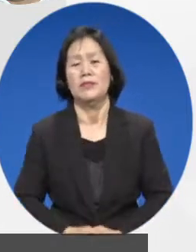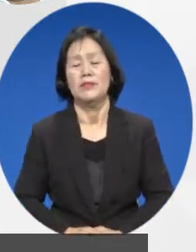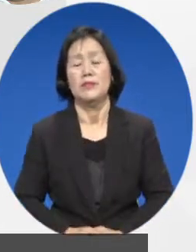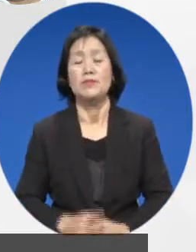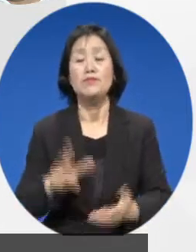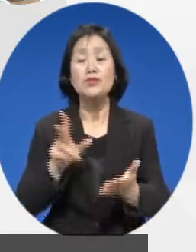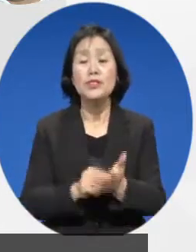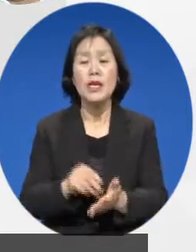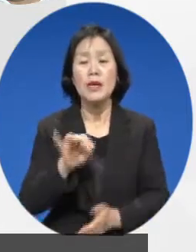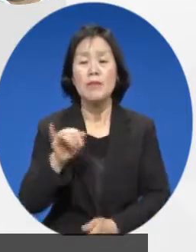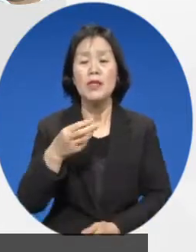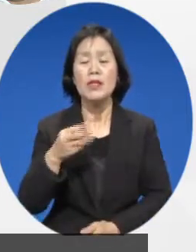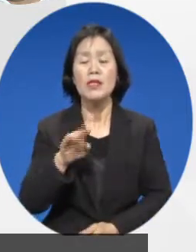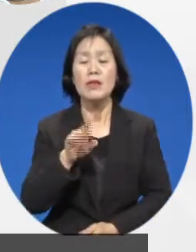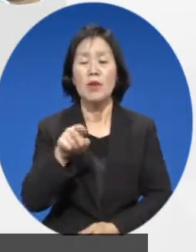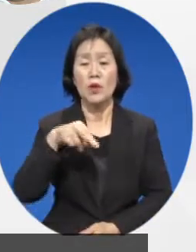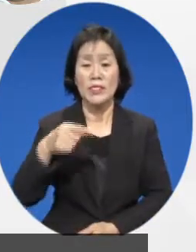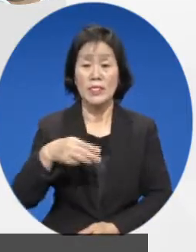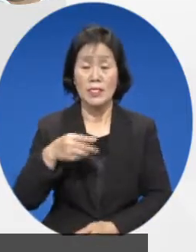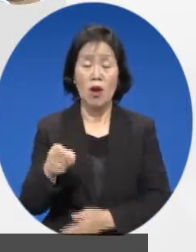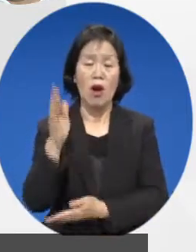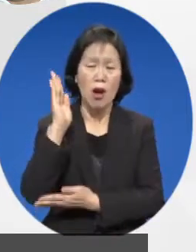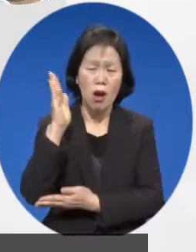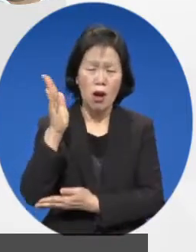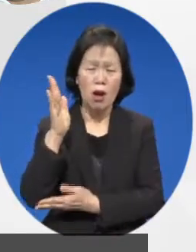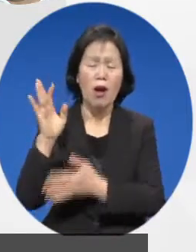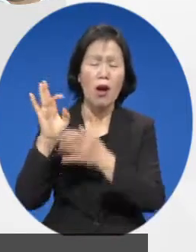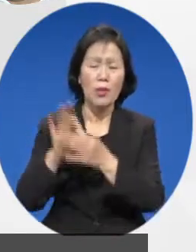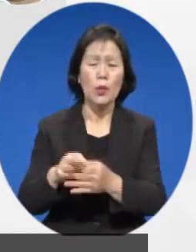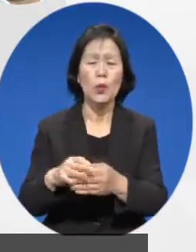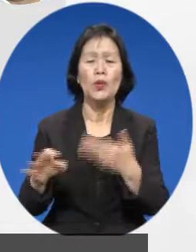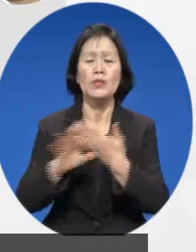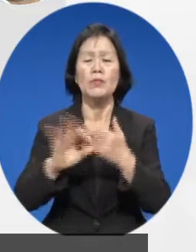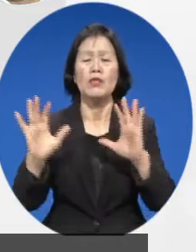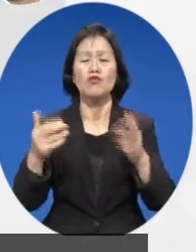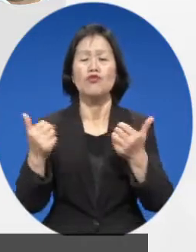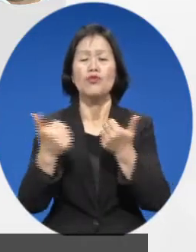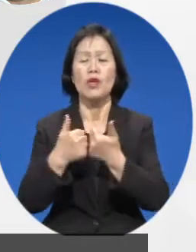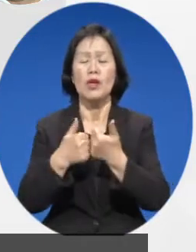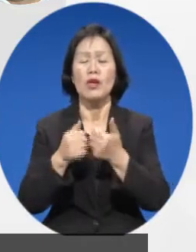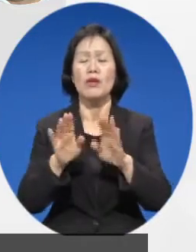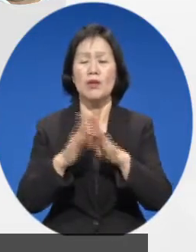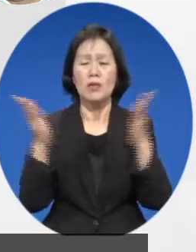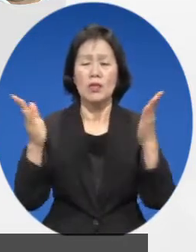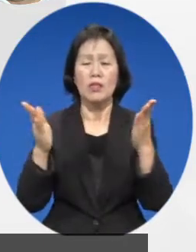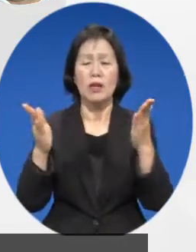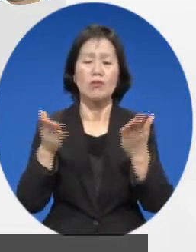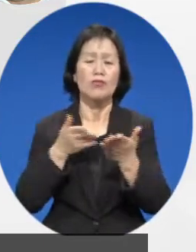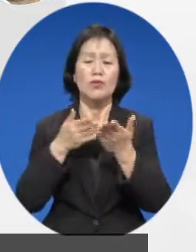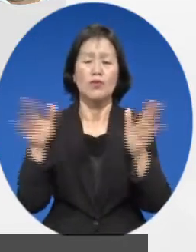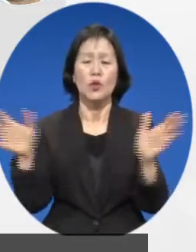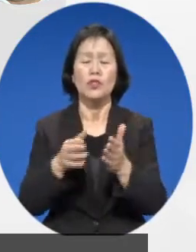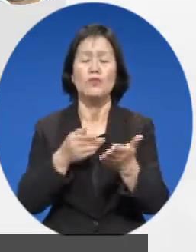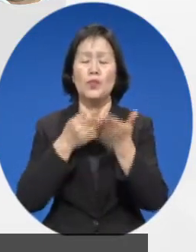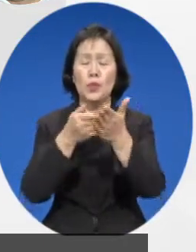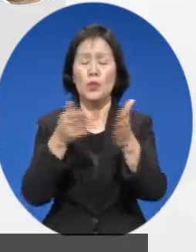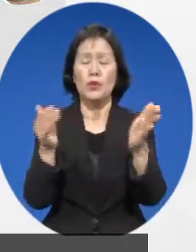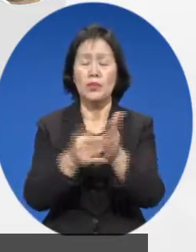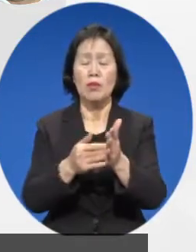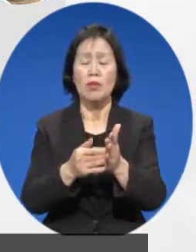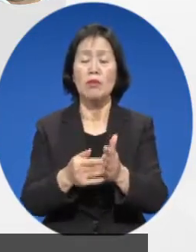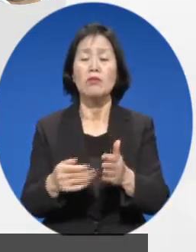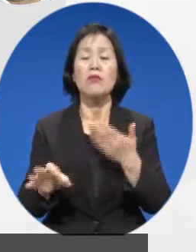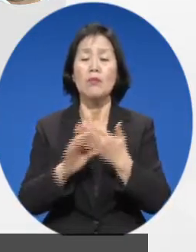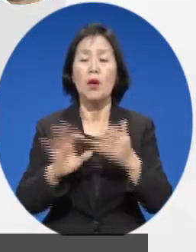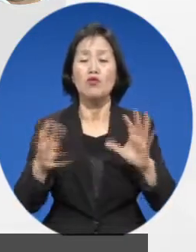트리 버스터를 하더라도 그 다음날 임시국회 열겠다고 지금 민주당은 소집 요구를 한 상태입니다 그렇다면 국민에게 및